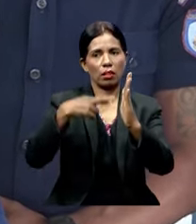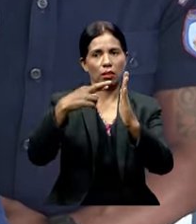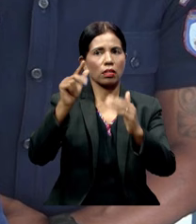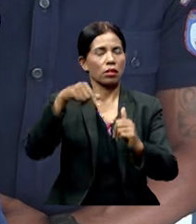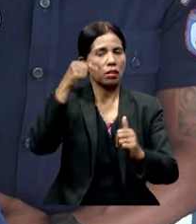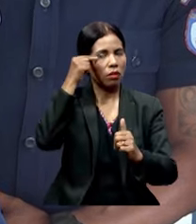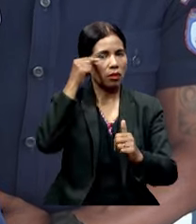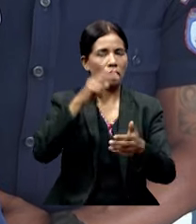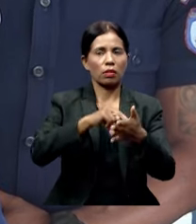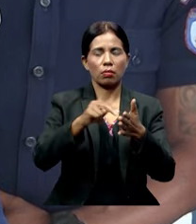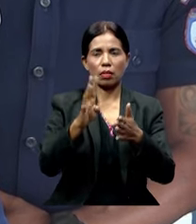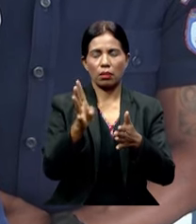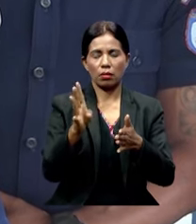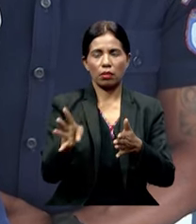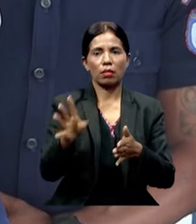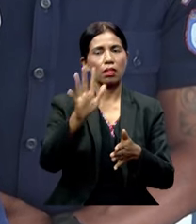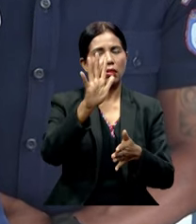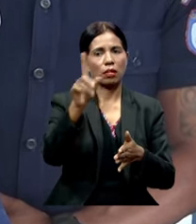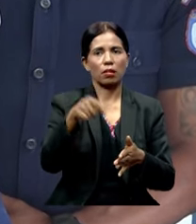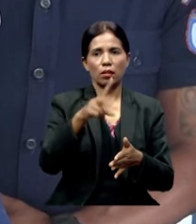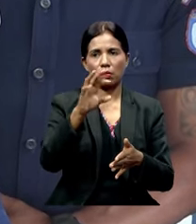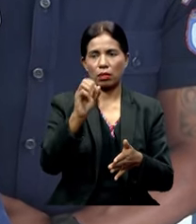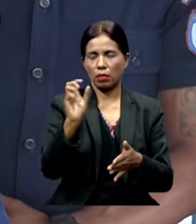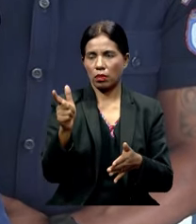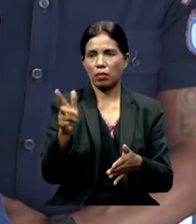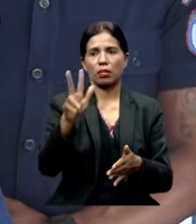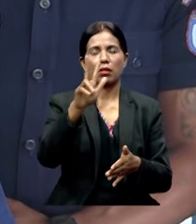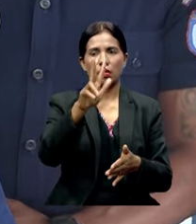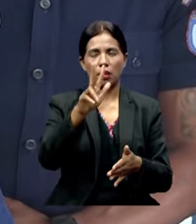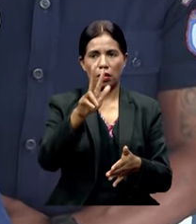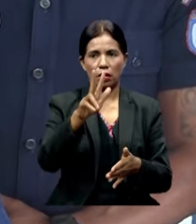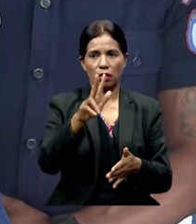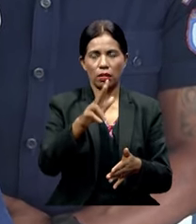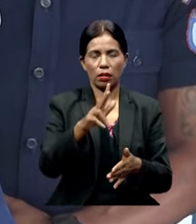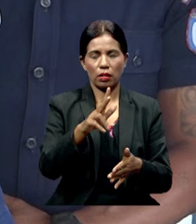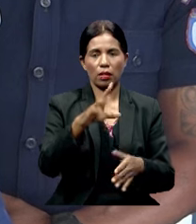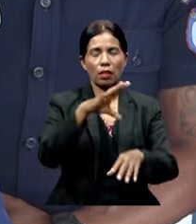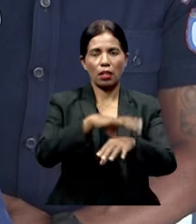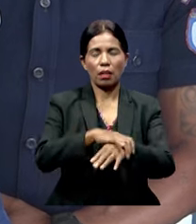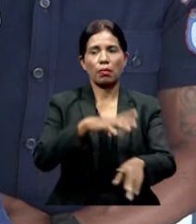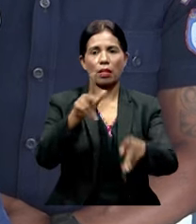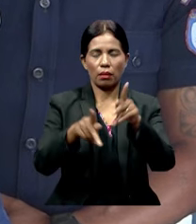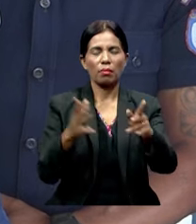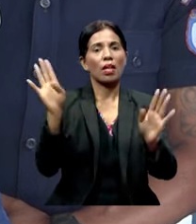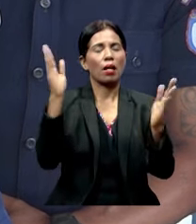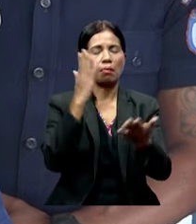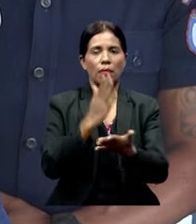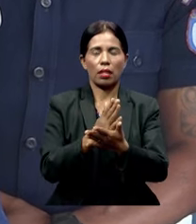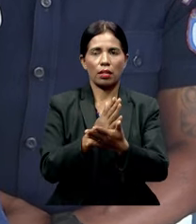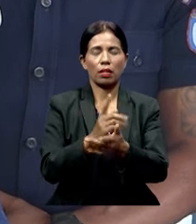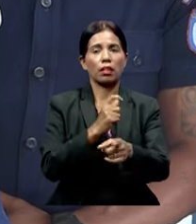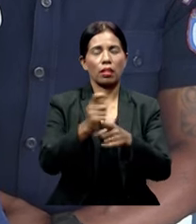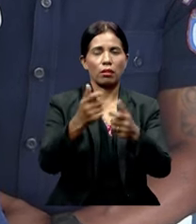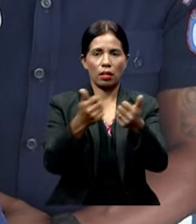governo número 45/2023 kata hal operação ba suspensão ba prática arte